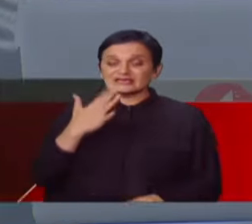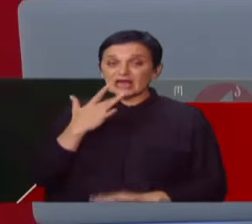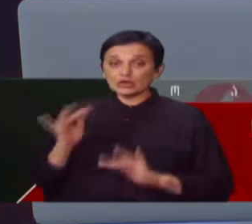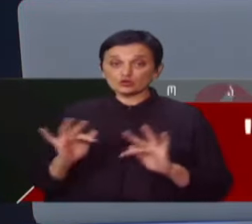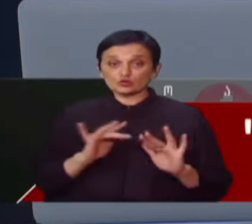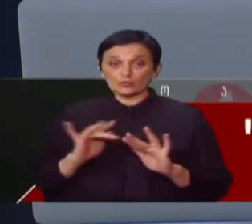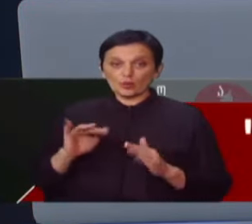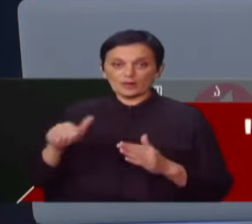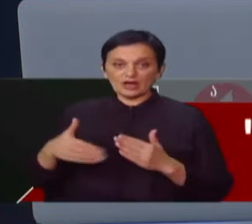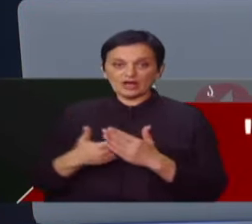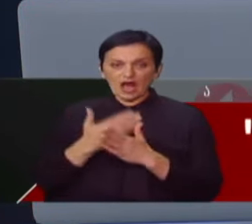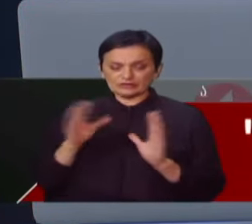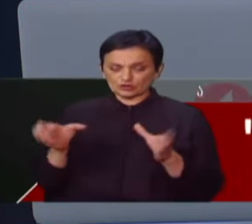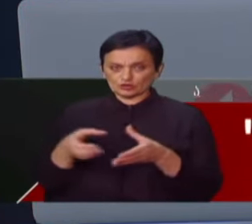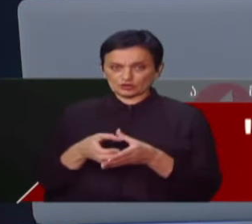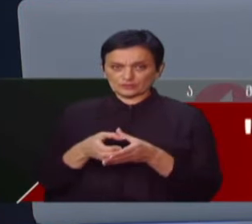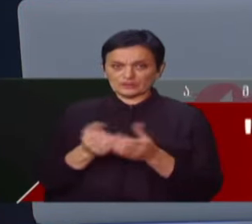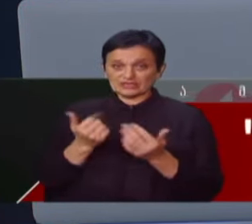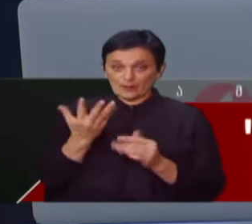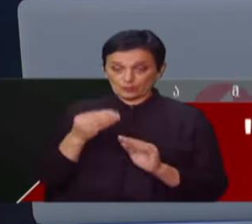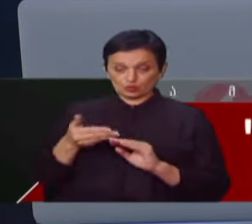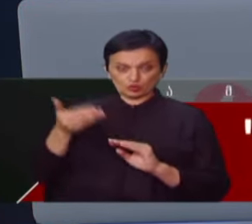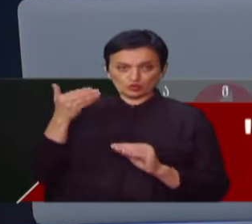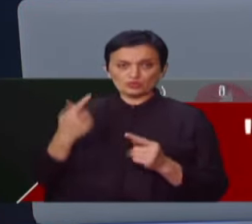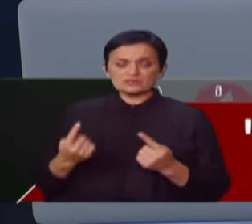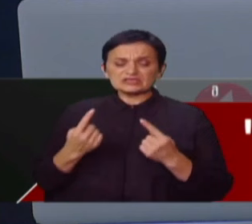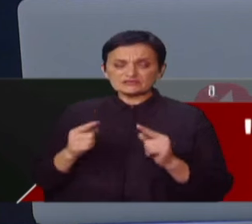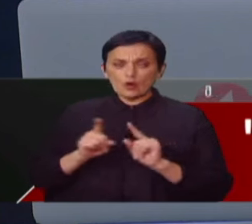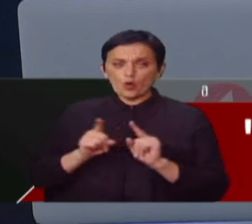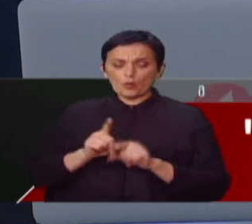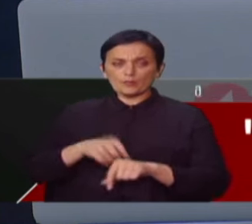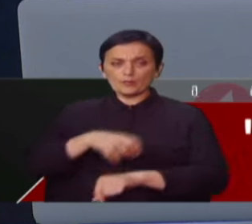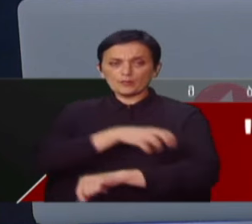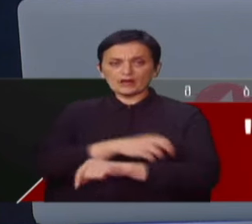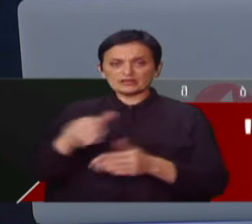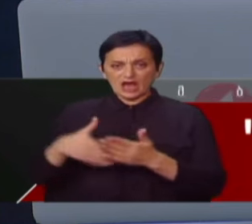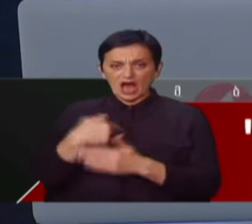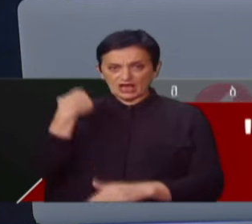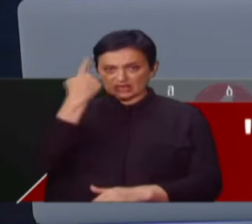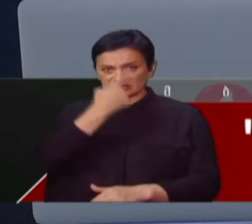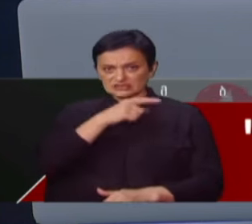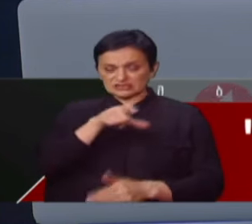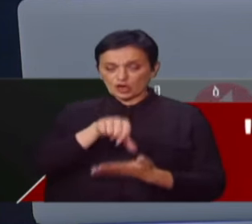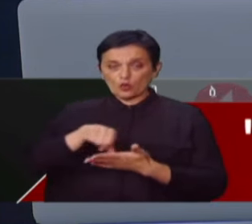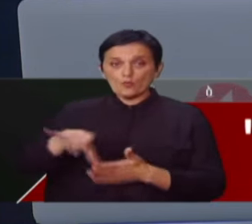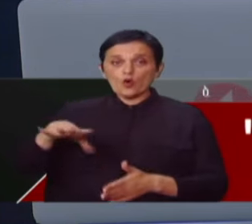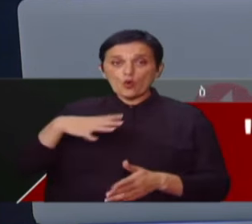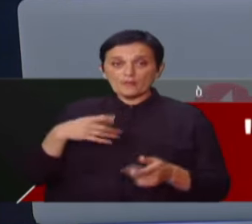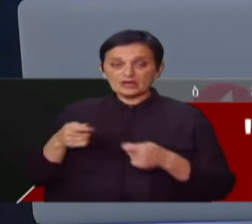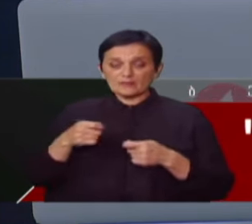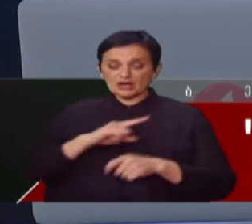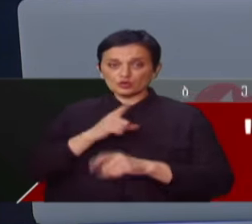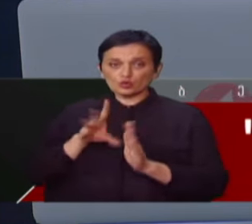ნაციონალური მოძრაობის განახლებული შემადგენლობა რამდენიმე წუთის წინ ყველაზე მსხვილმა ოპოზიციურმა პარტიამ ახალი სახეები წარადგინა. ყოფილ მართველ